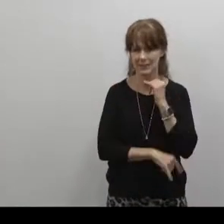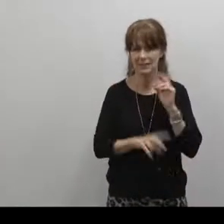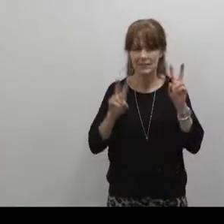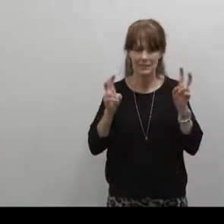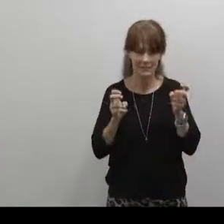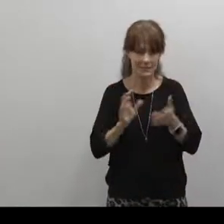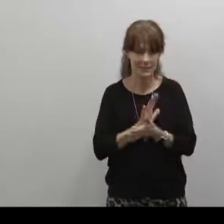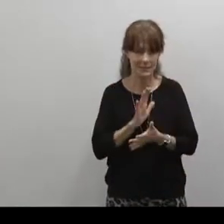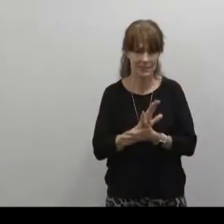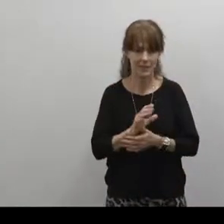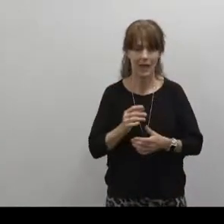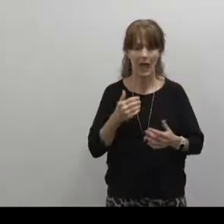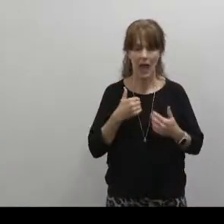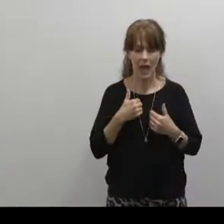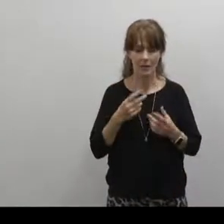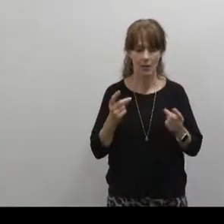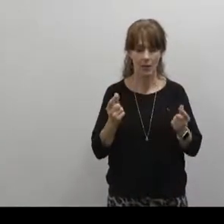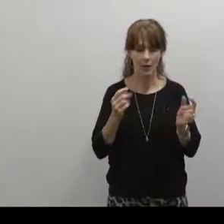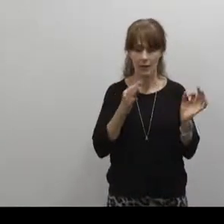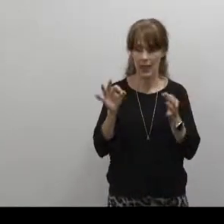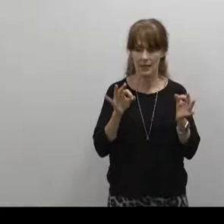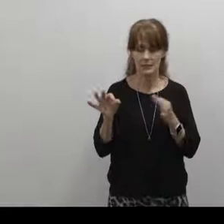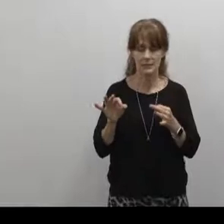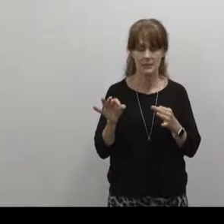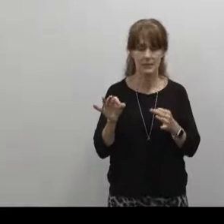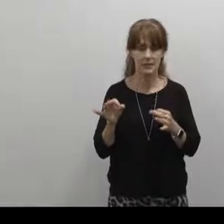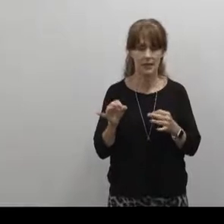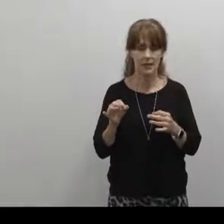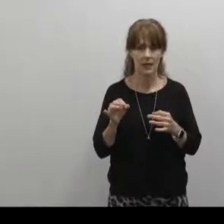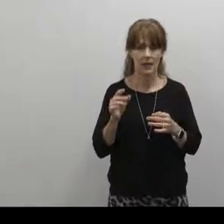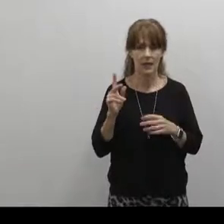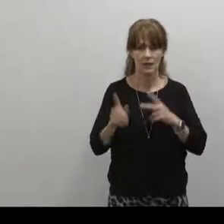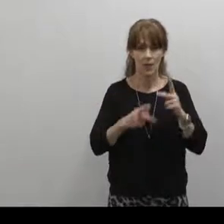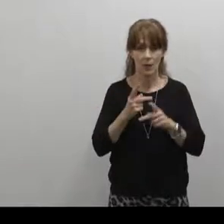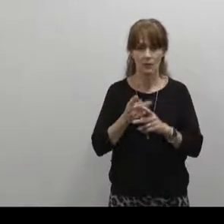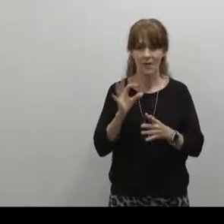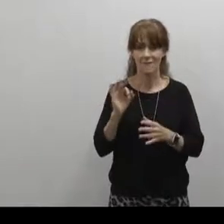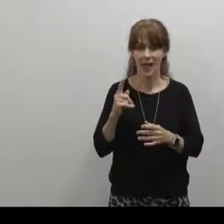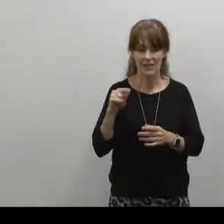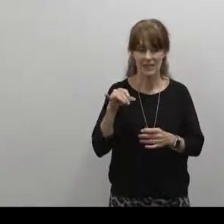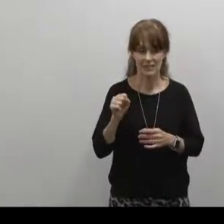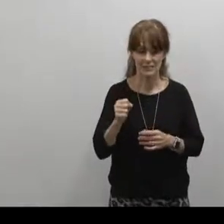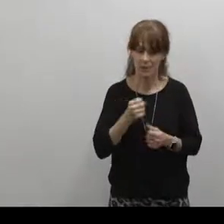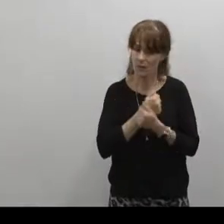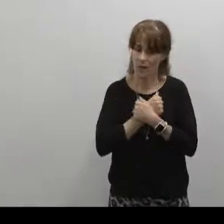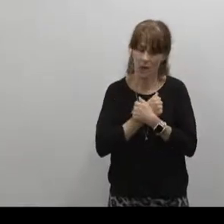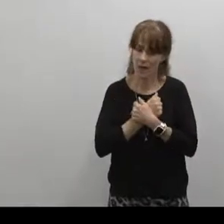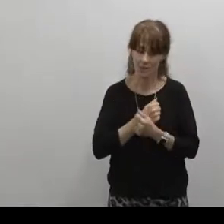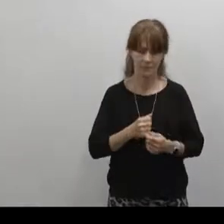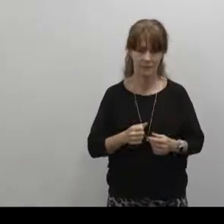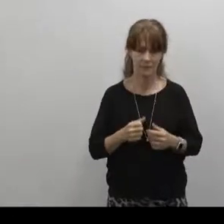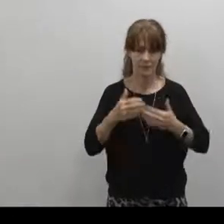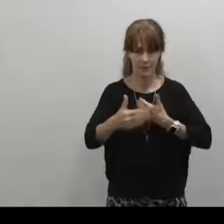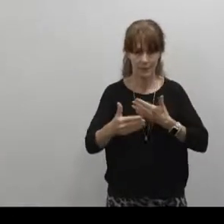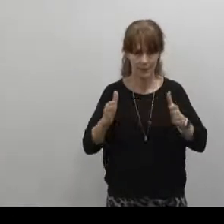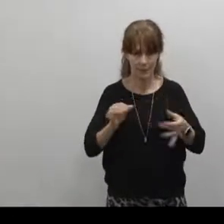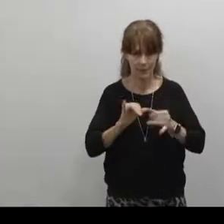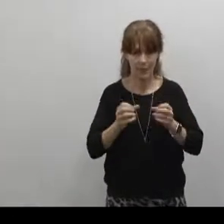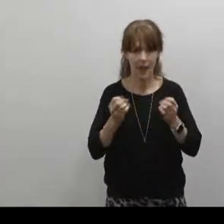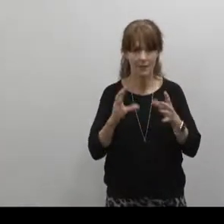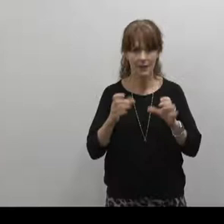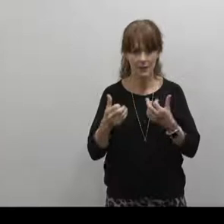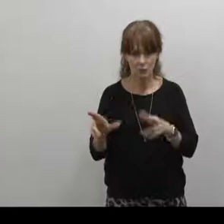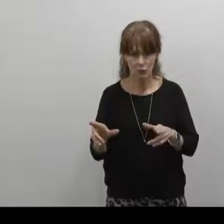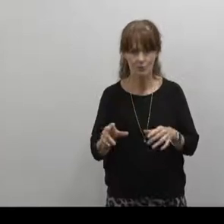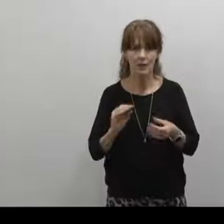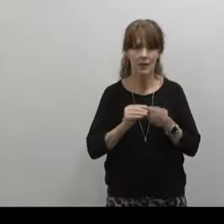តែយើងធ្វើបានចំទេពេលដែលយើងតម្រង់ខ្លួនយើងចំពោះអំពីគោលការណ៍ទាំងអស់នោះតែយើងធ្វើតាមកិច្ចការអូខេកណ្ដាស់នេះជាខ្ញុំបានល្អនេះដើម្បីធ្វើឲ្យយើងដូចជាខ្លីខ្លីបំផុតណាដូចជាយើង nâng dương thuê mà chỉ cái gì tha cần